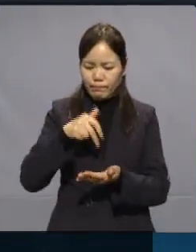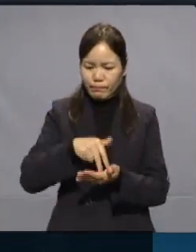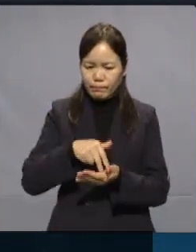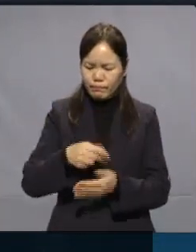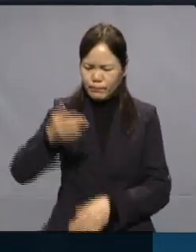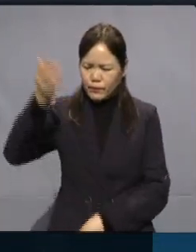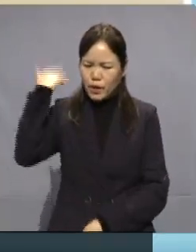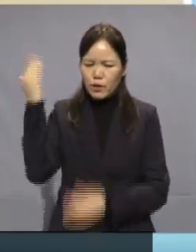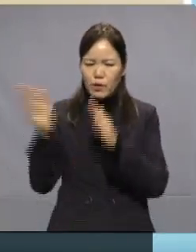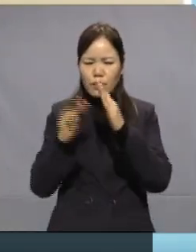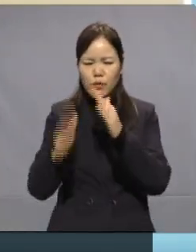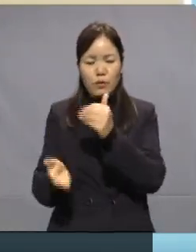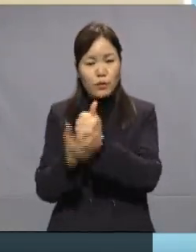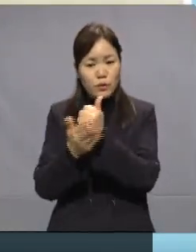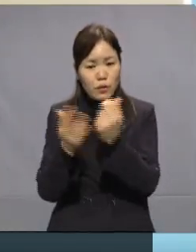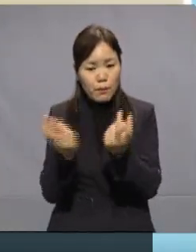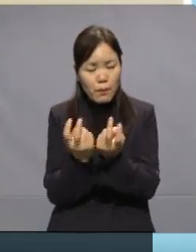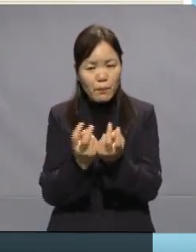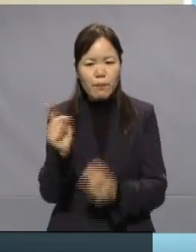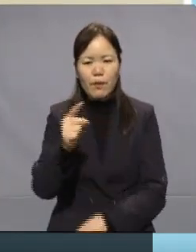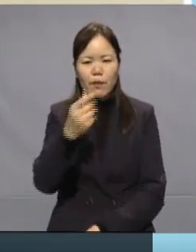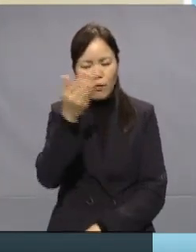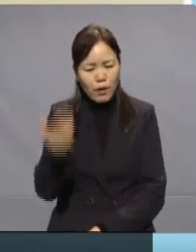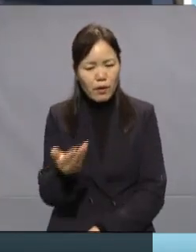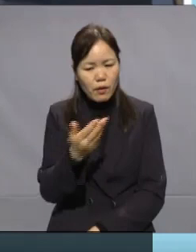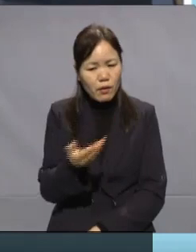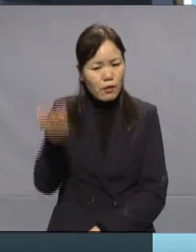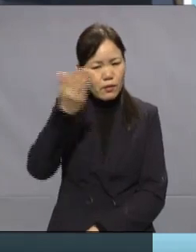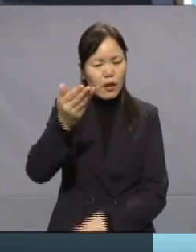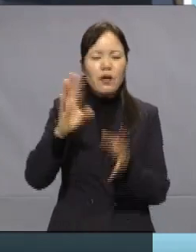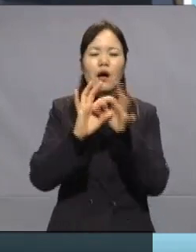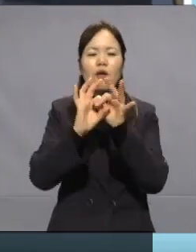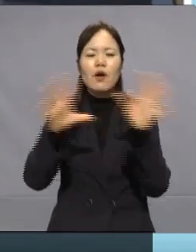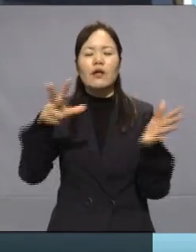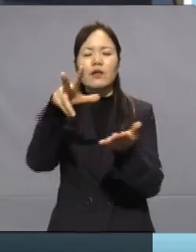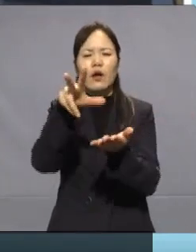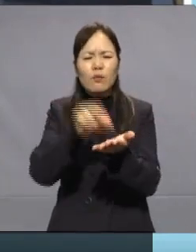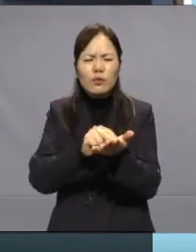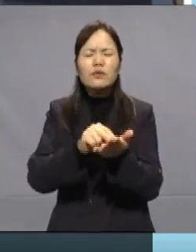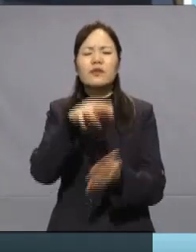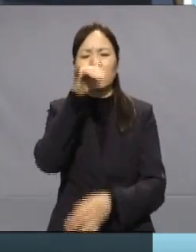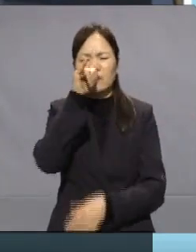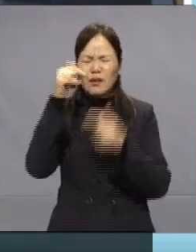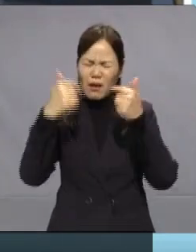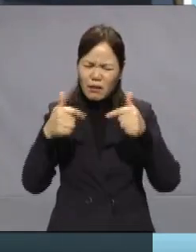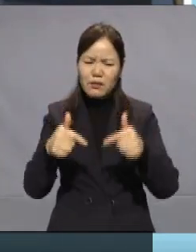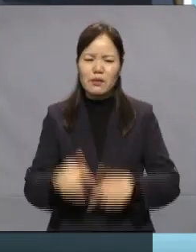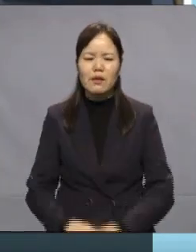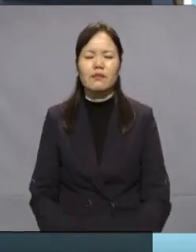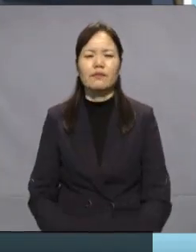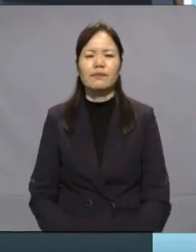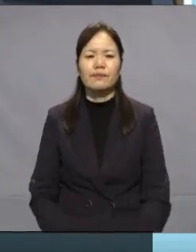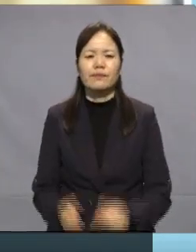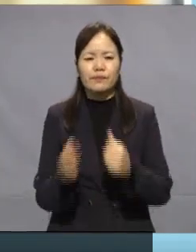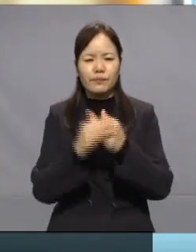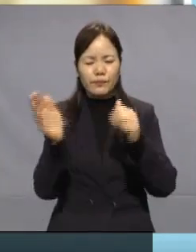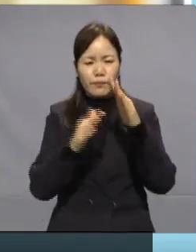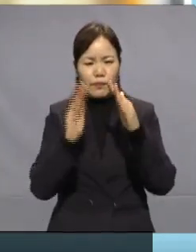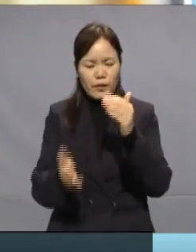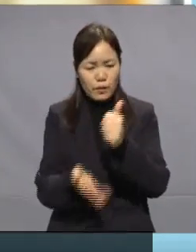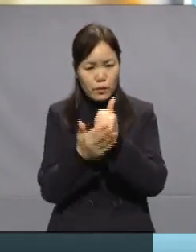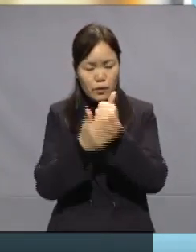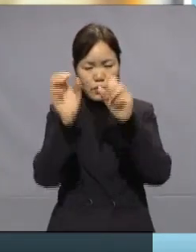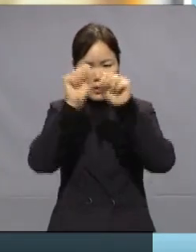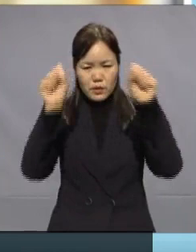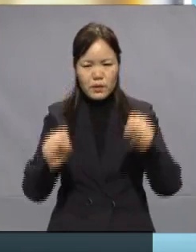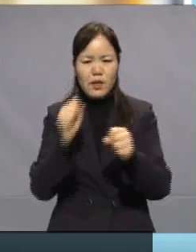공천을 했던 방식을 보면이 하향식이든 상향식이든 문제가 없었던 적이 없었다 특히나 그래서 공천을 시스템화